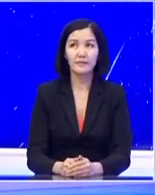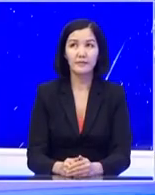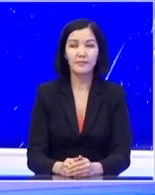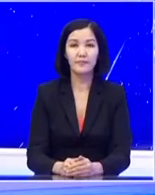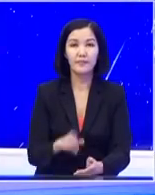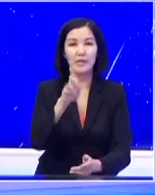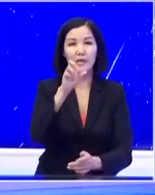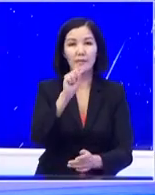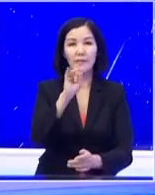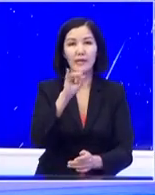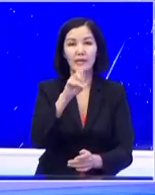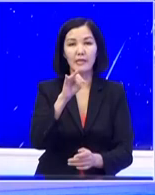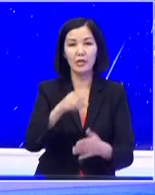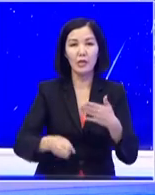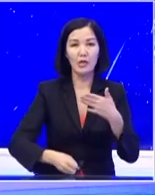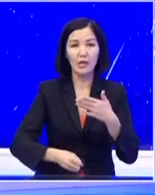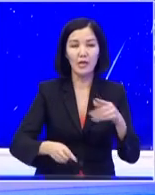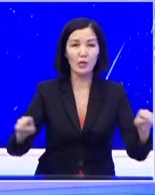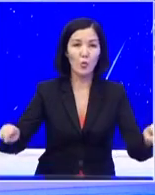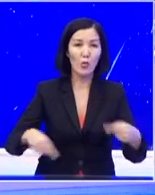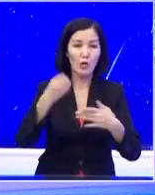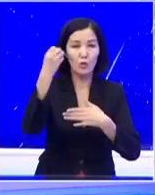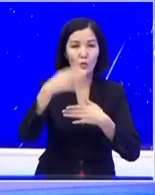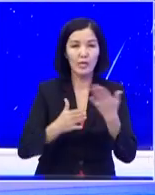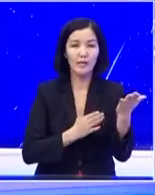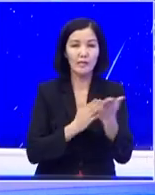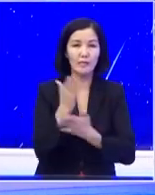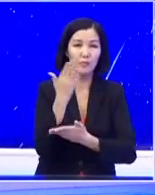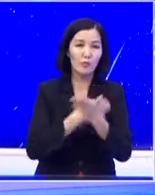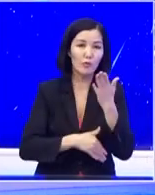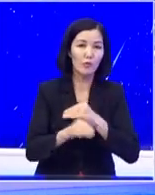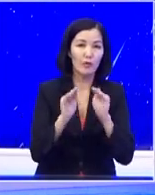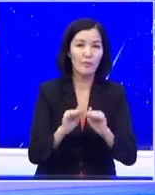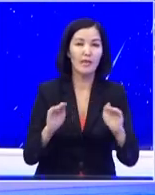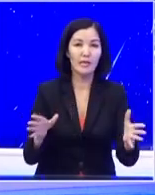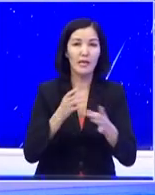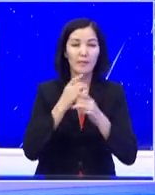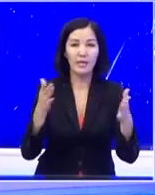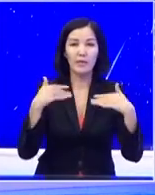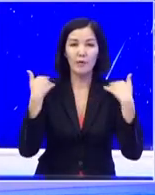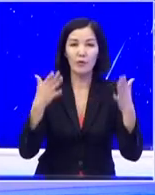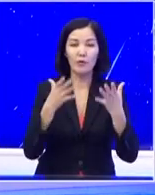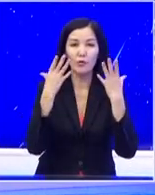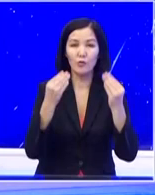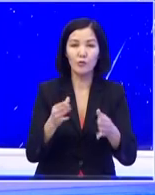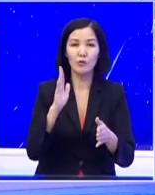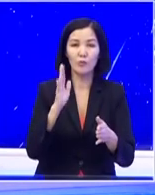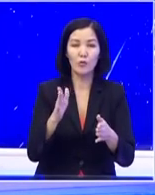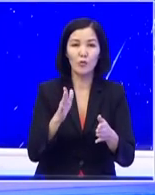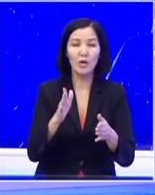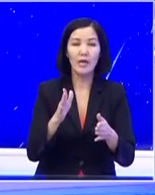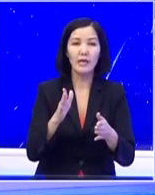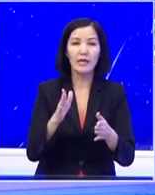Ал Байтерек оңалту орталығының қызметкерлері мүмкіндігі шектеулі бүлдіршіндерді мерекемен құттықтады. Күндіз болу мекемесі